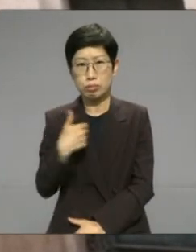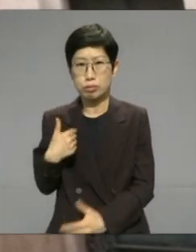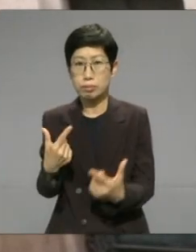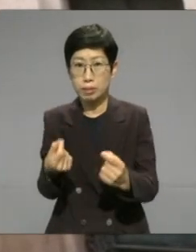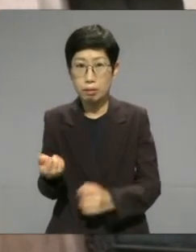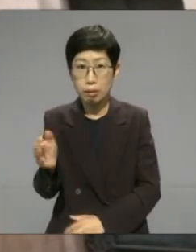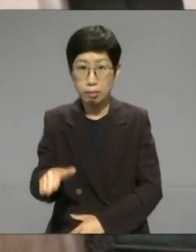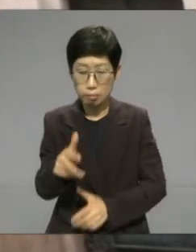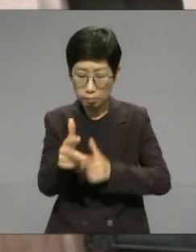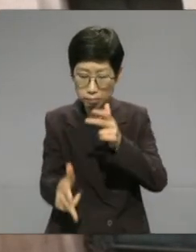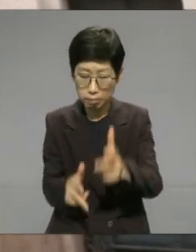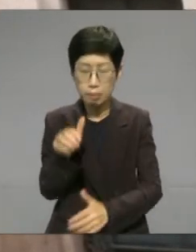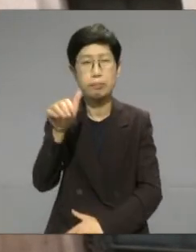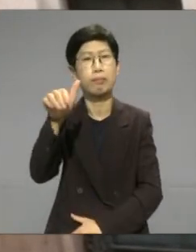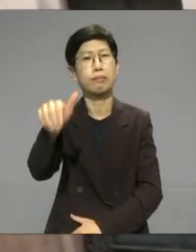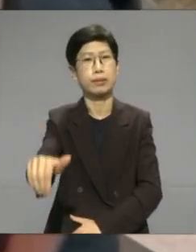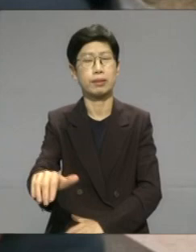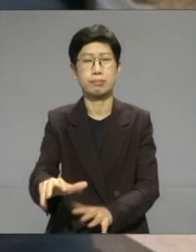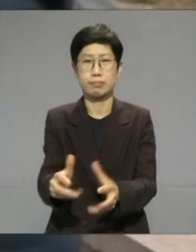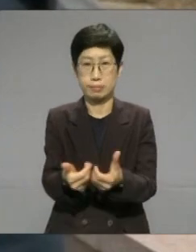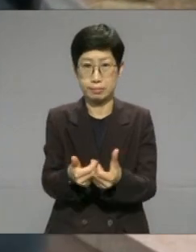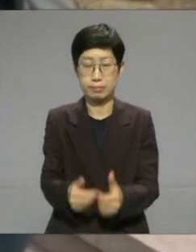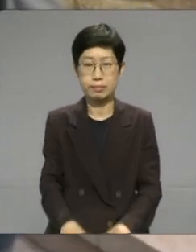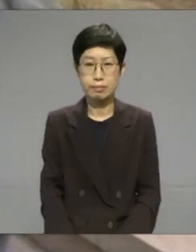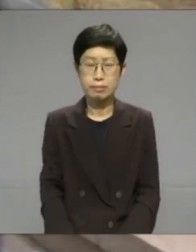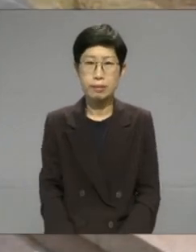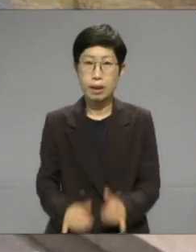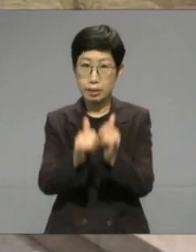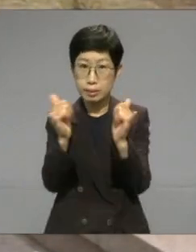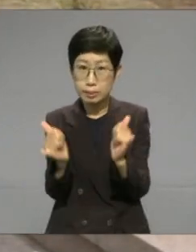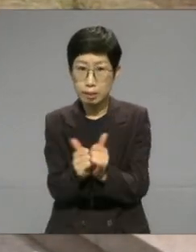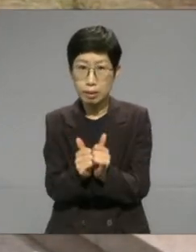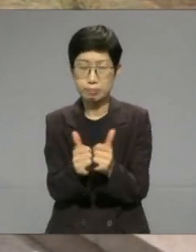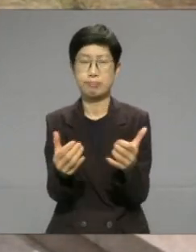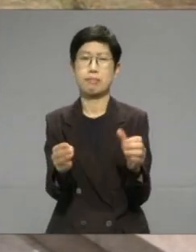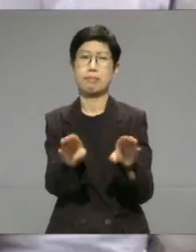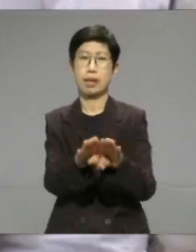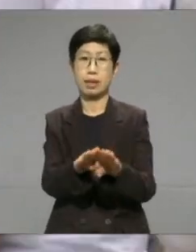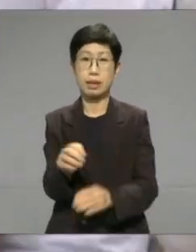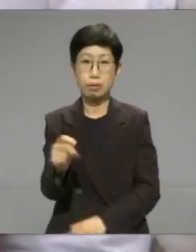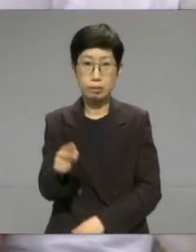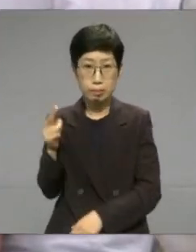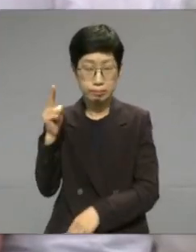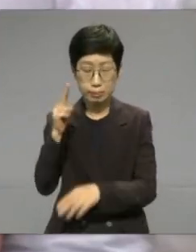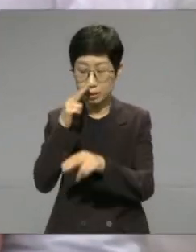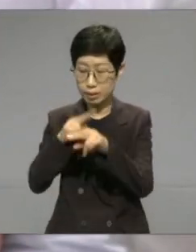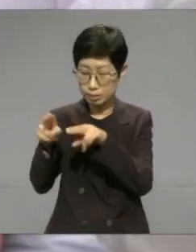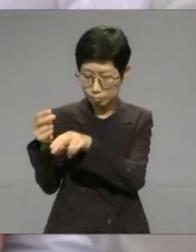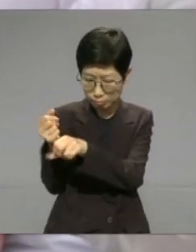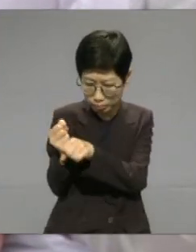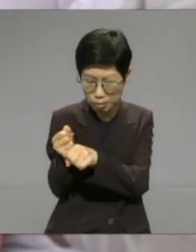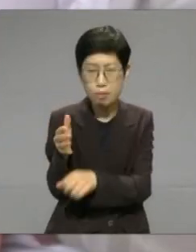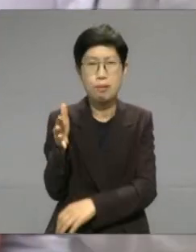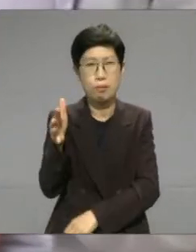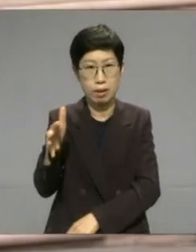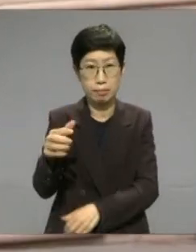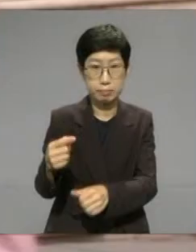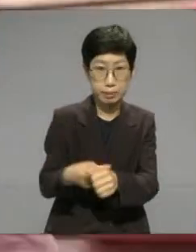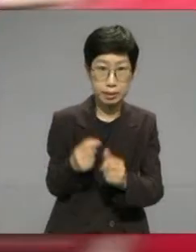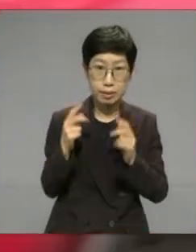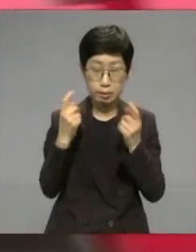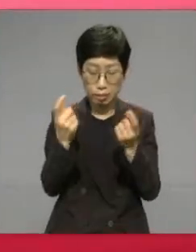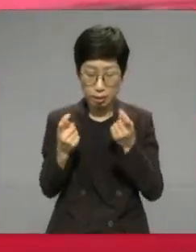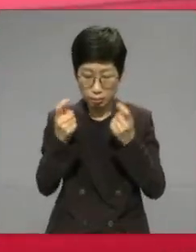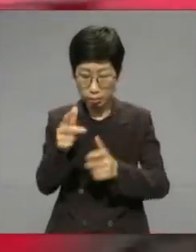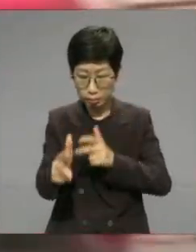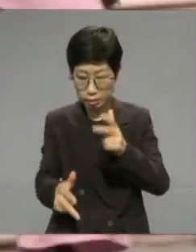다소 낙후됐습니다. 폐쇄적인 사회 시스템과 원유 의존형 경제로 관광산업의 필요성을